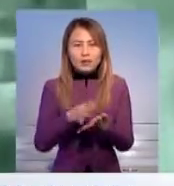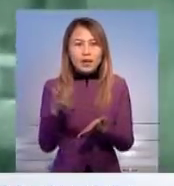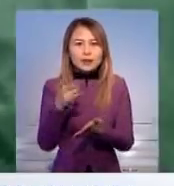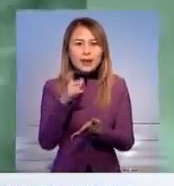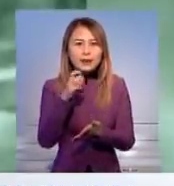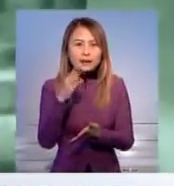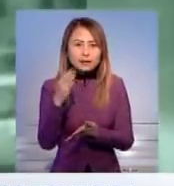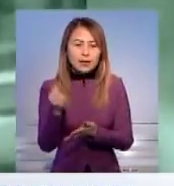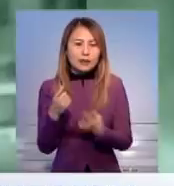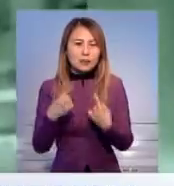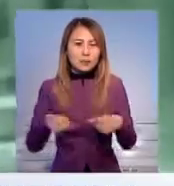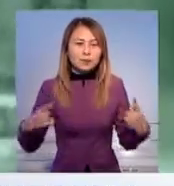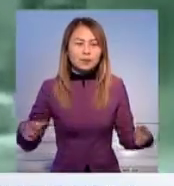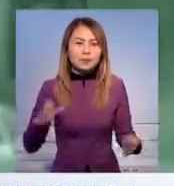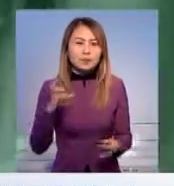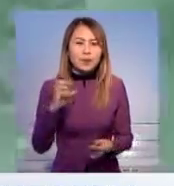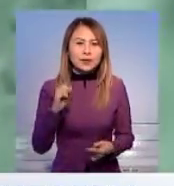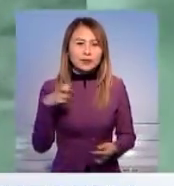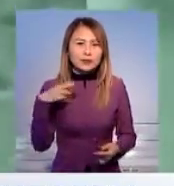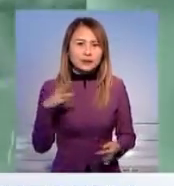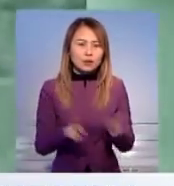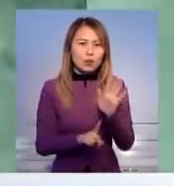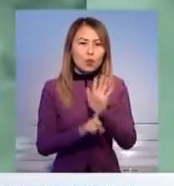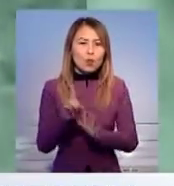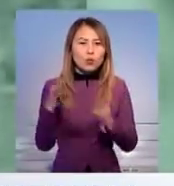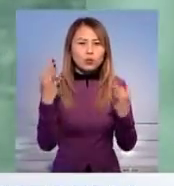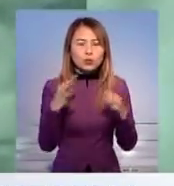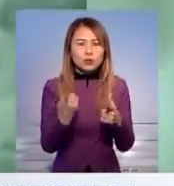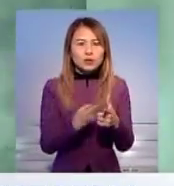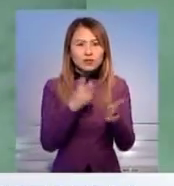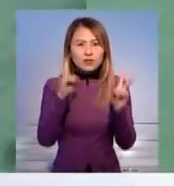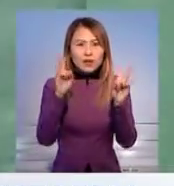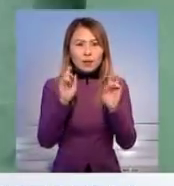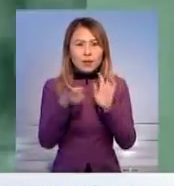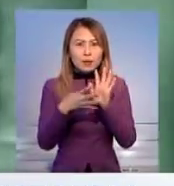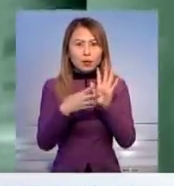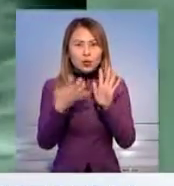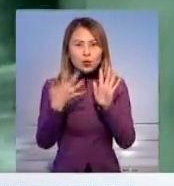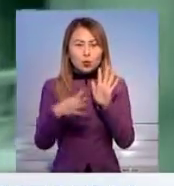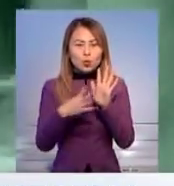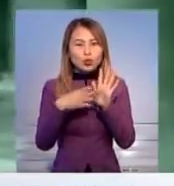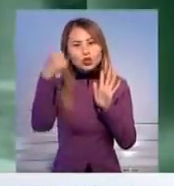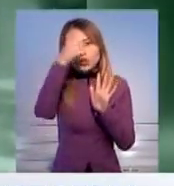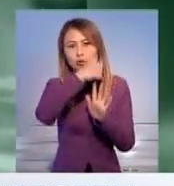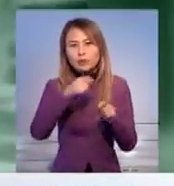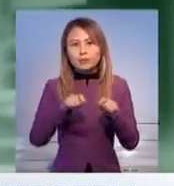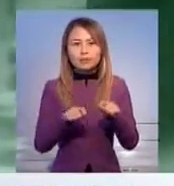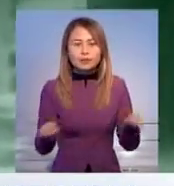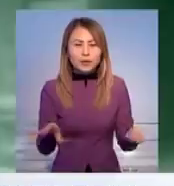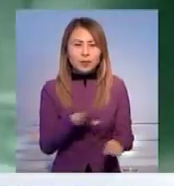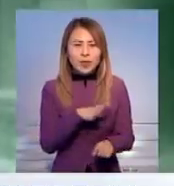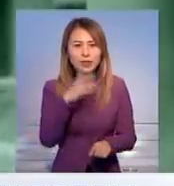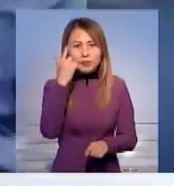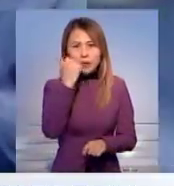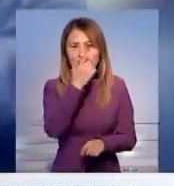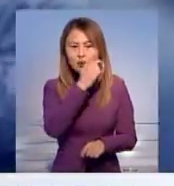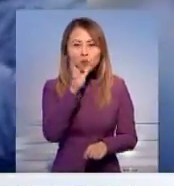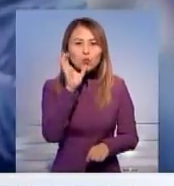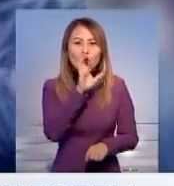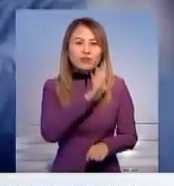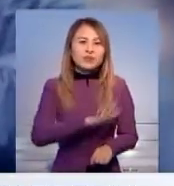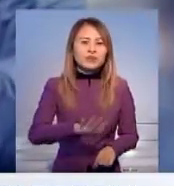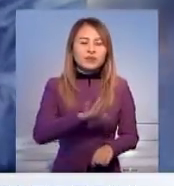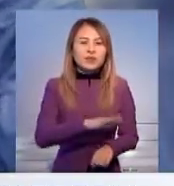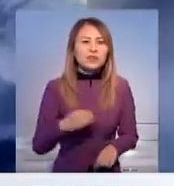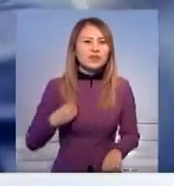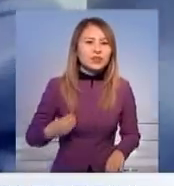Айта кетейік, ЭТА немесе басқтер гелі және бостандық деп аталатын бұл ұйым 1959 жылы құрылған. Қарлы топ Испанияның солтүстігі